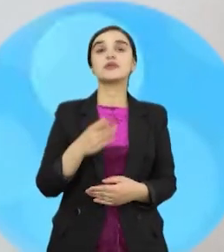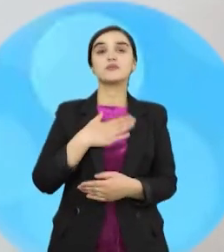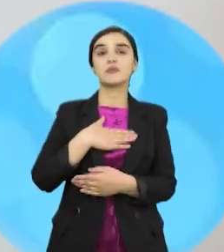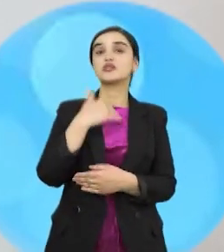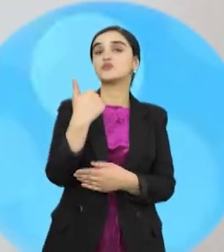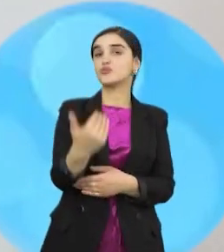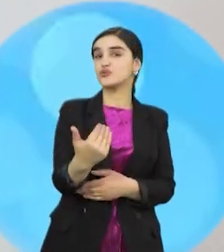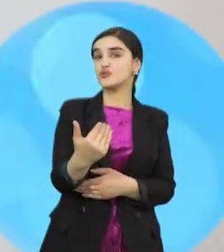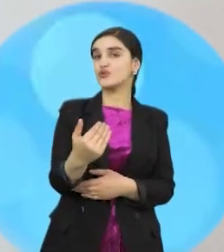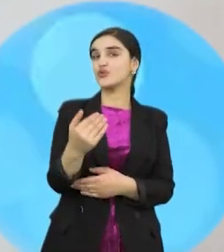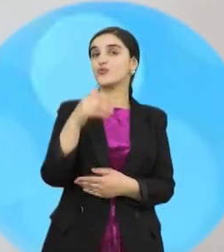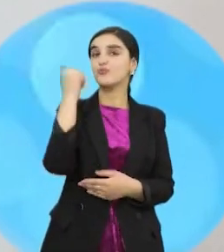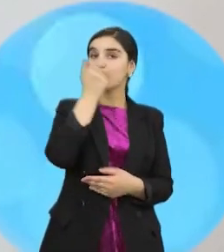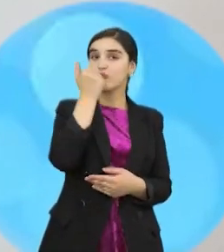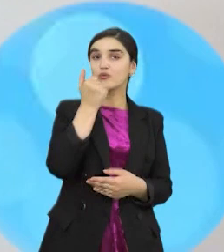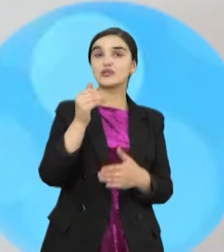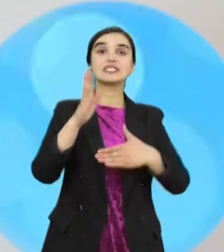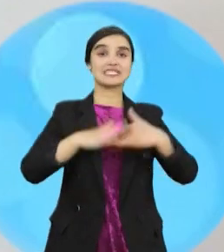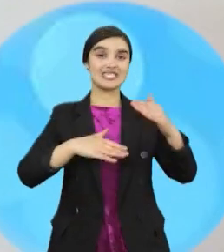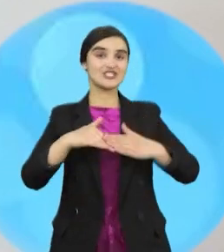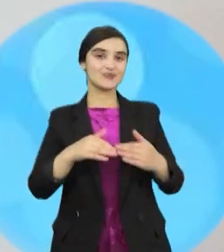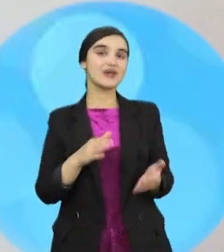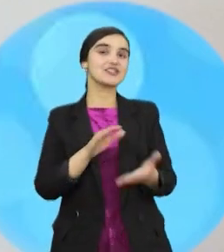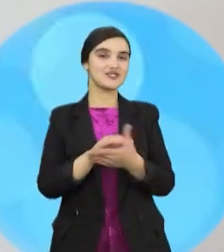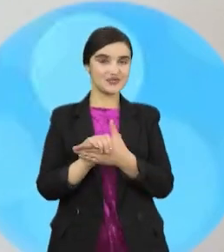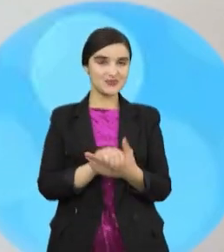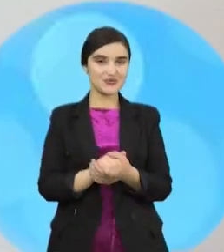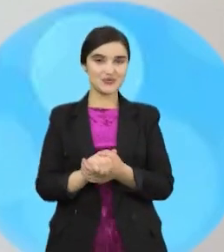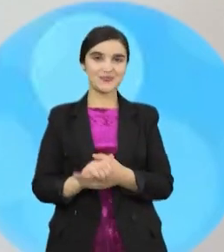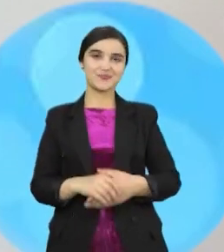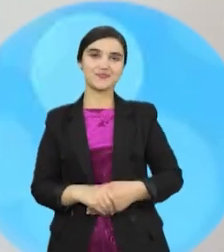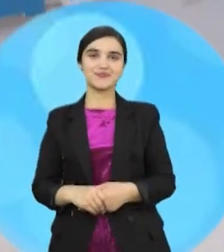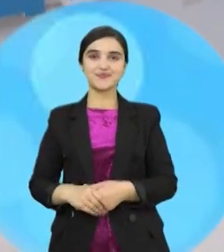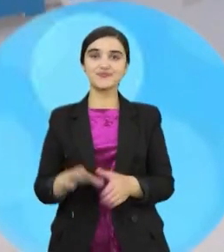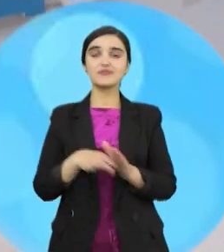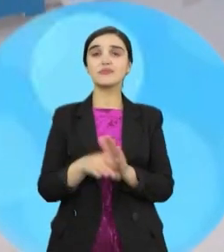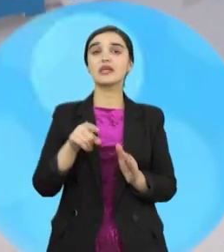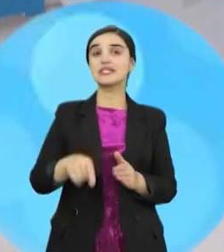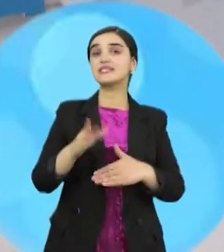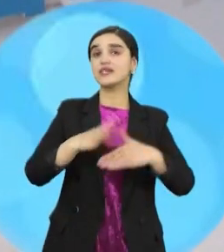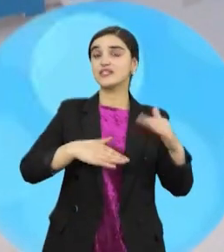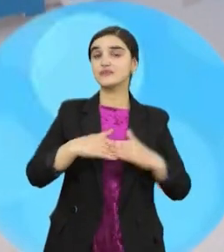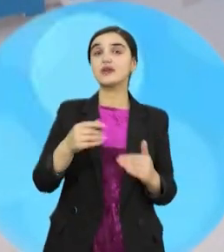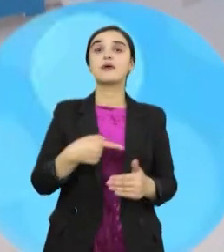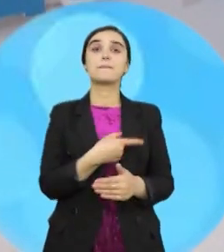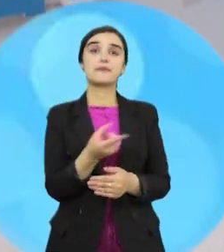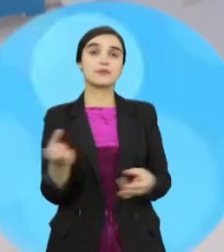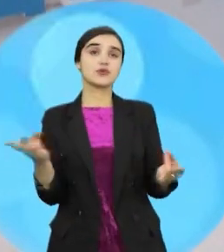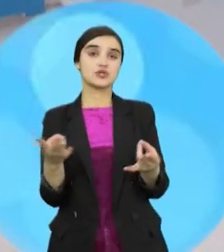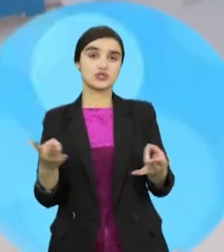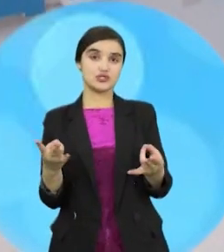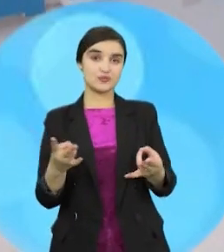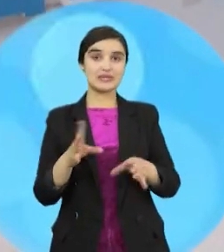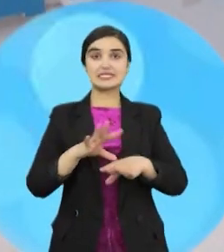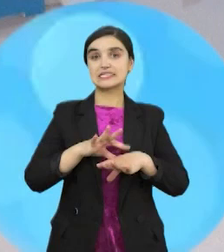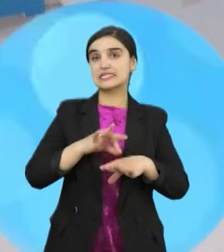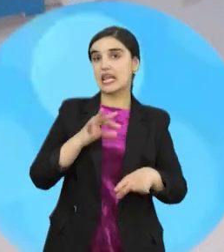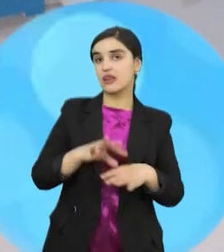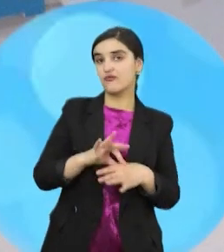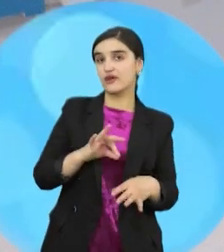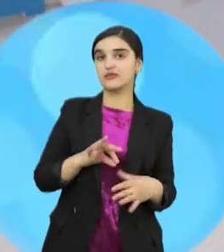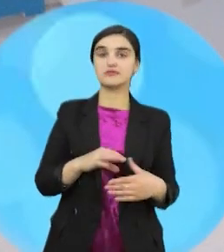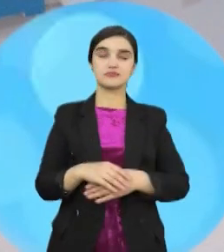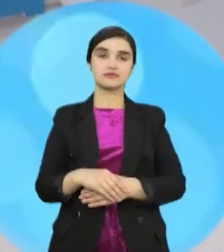همین بیاید من شما را با مواد این تجربه شناس می سازم. در این تجربه با ما لازم است